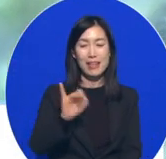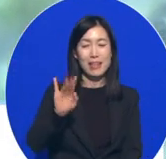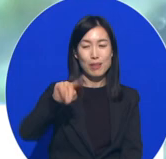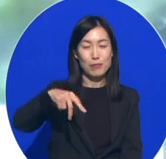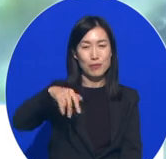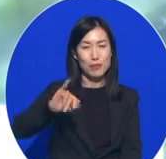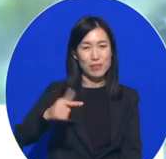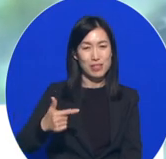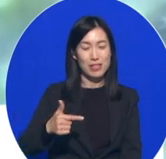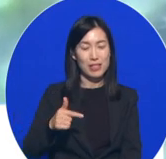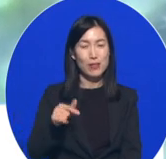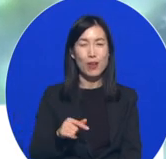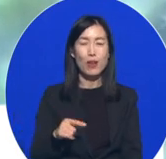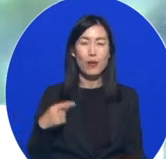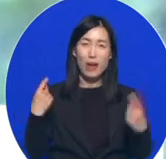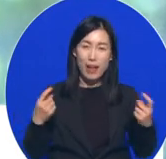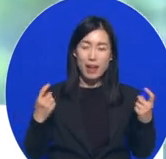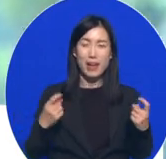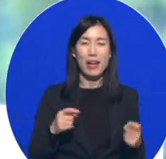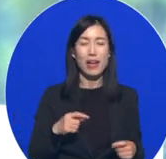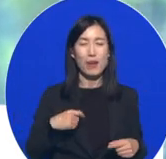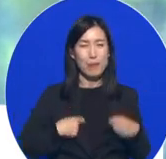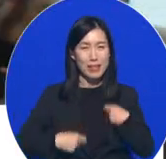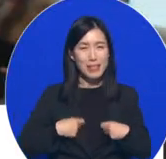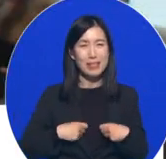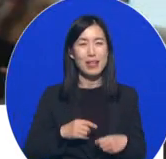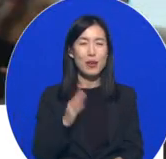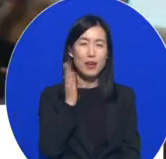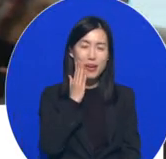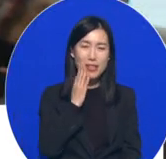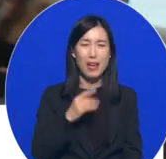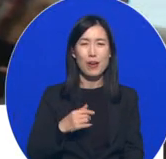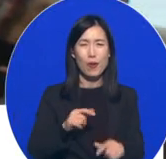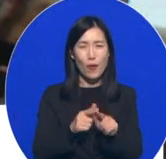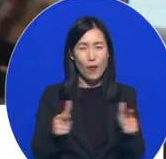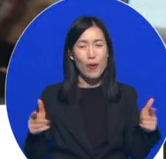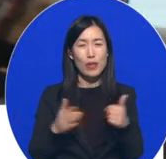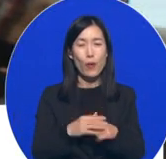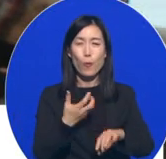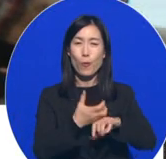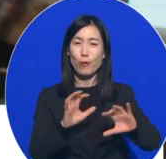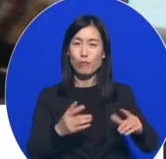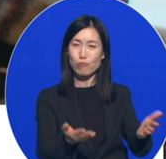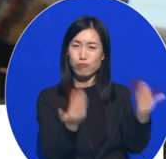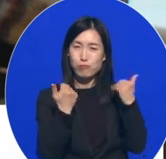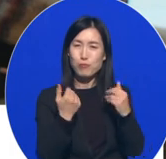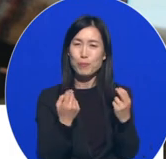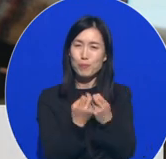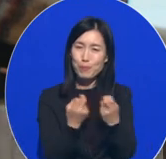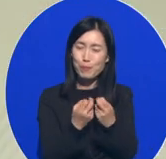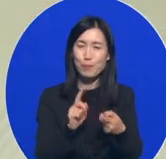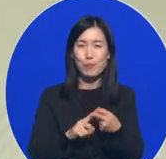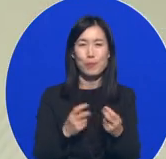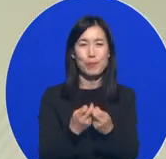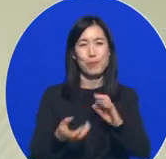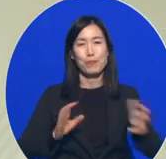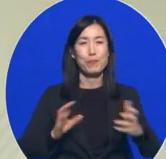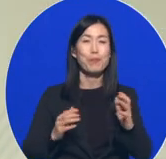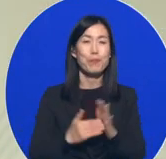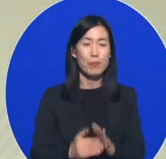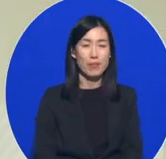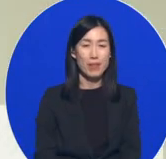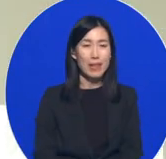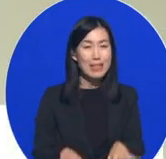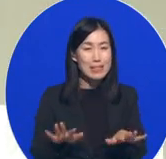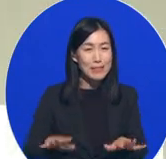관광과 패션케이팝 댄스 관계자들을 만나 외래관광객 유치 전략을 논의했습니다 국내에